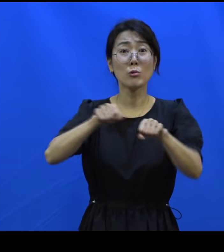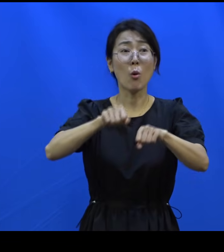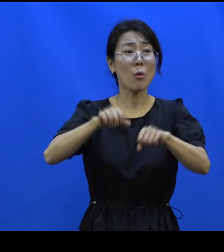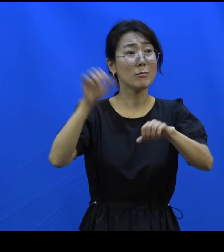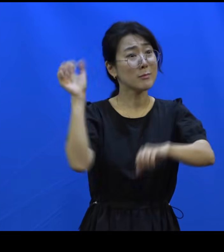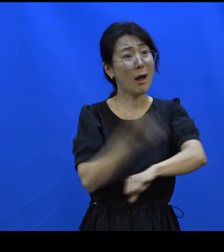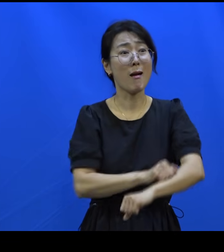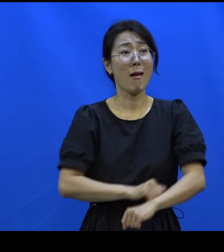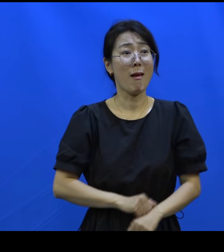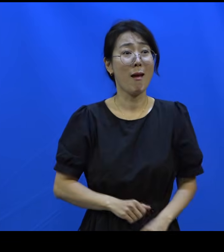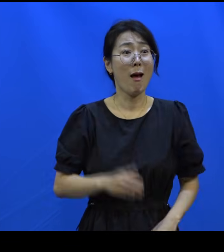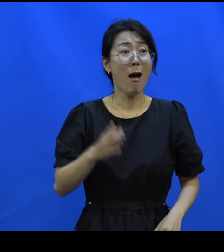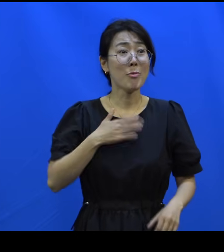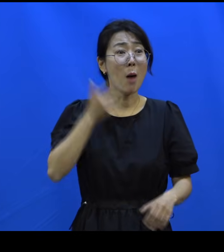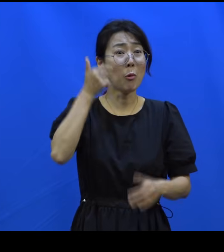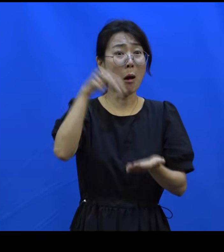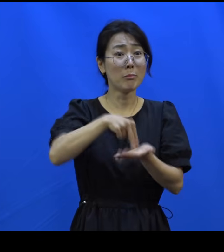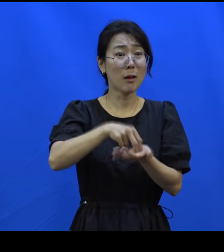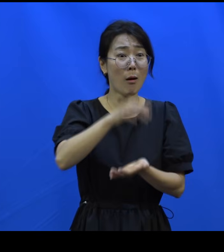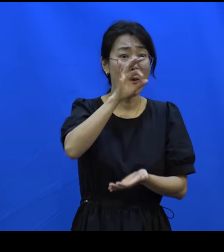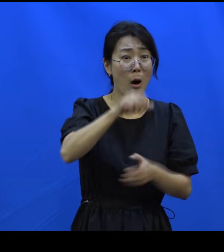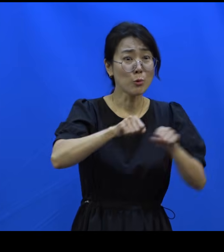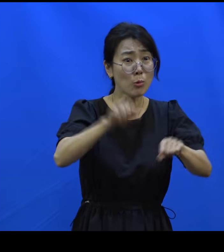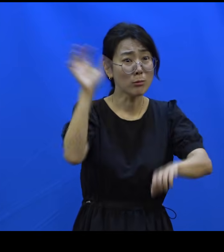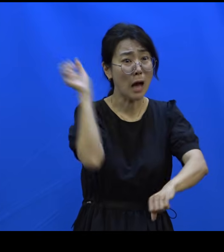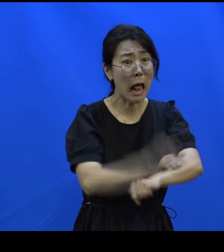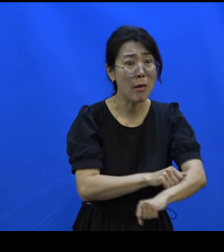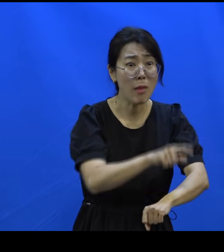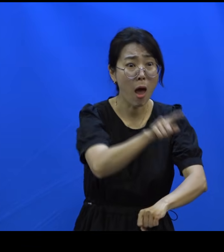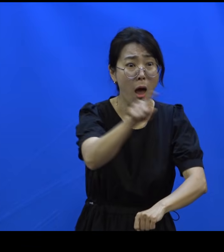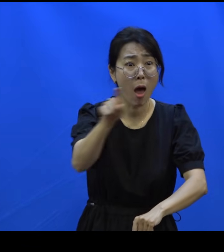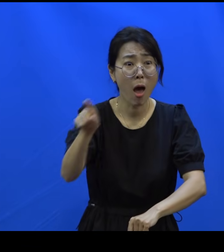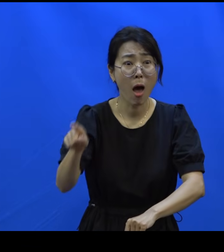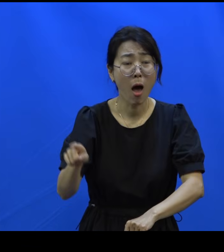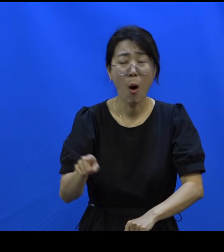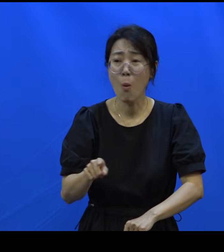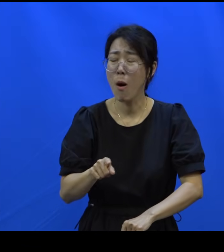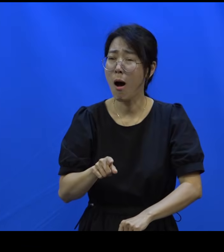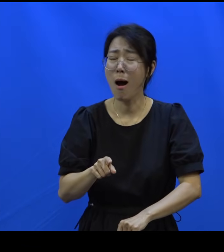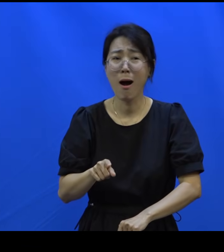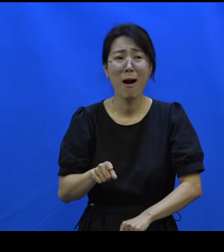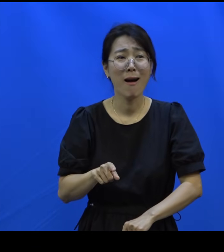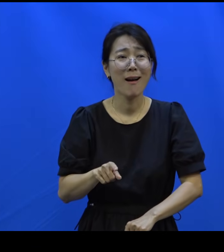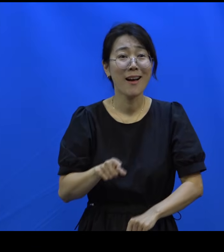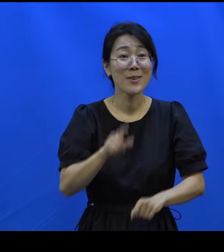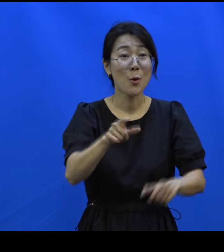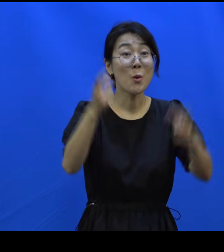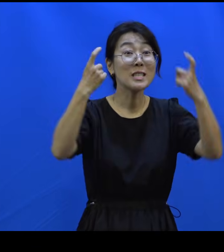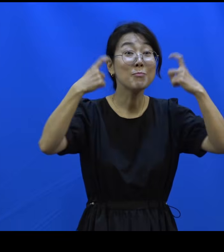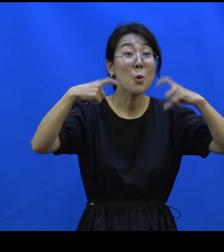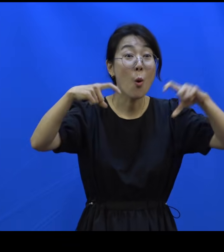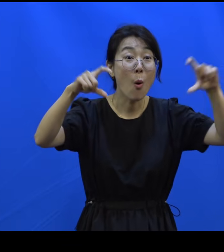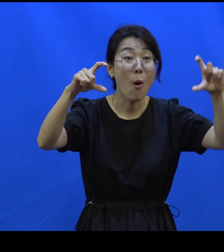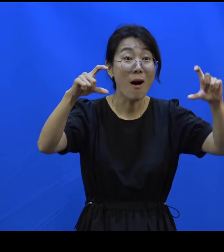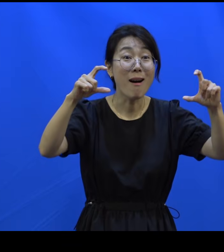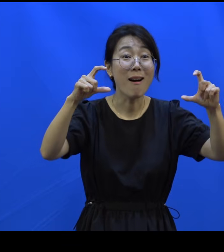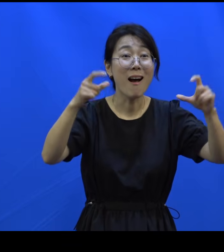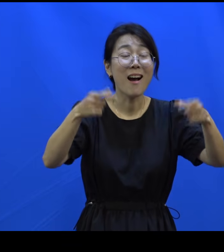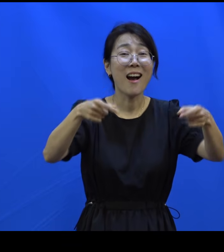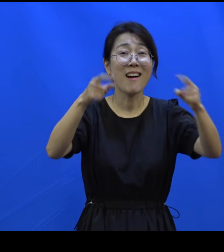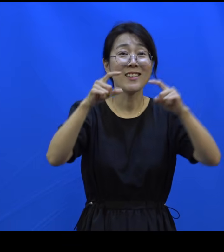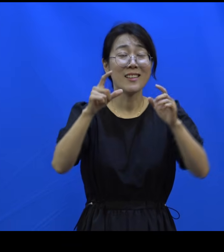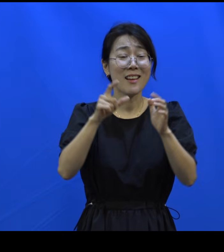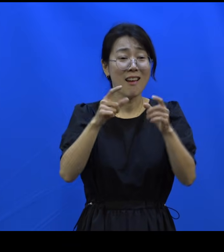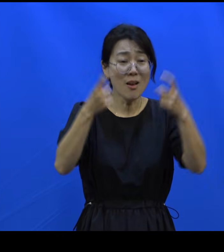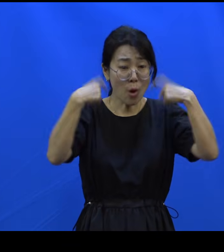나만 감동이란가요, 이게? 야, 정말 대단해요. 여러분, 금요철화도 하신 분들이고, 근데 토요일